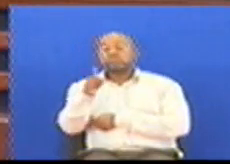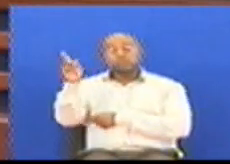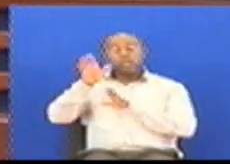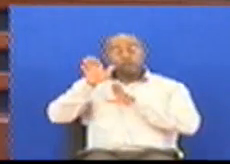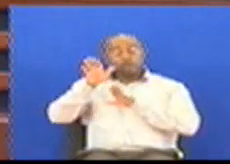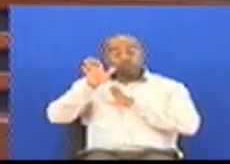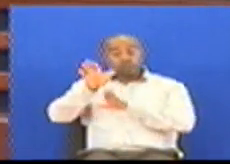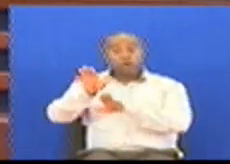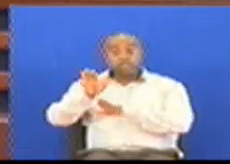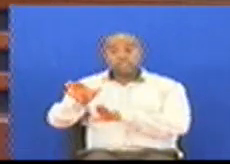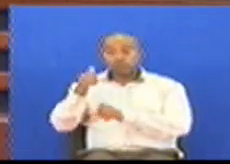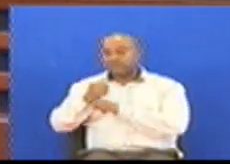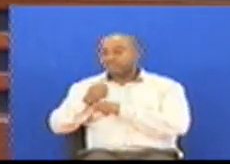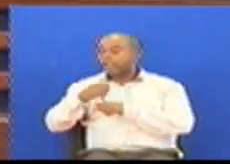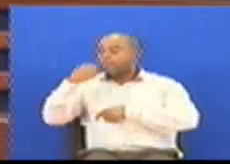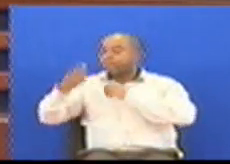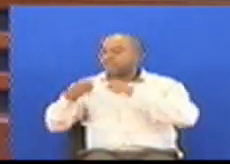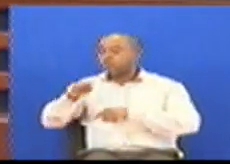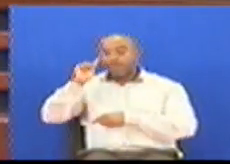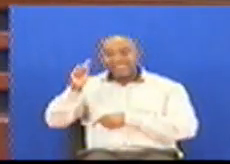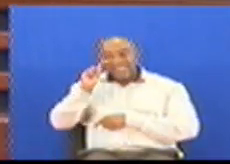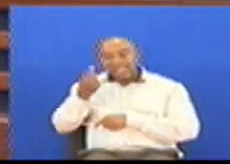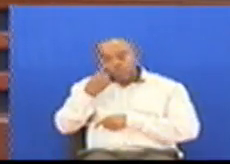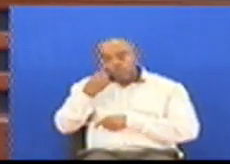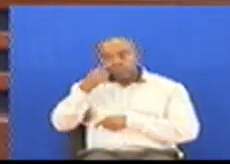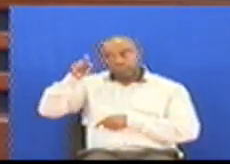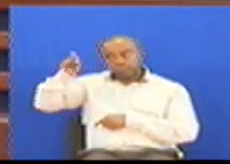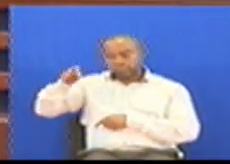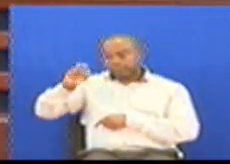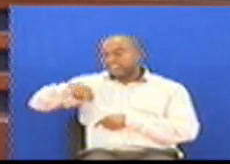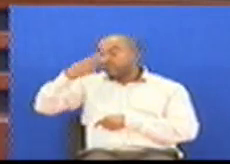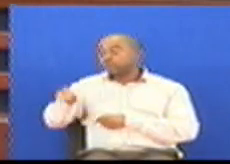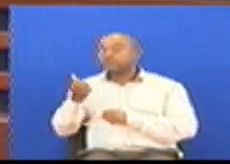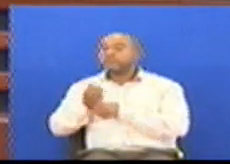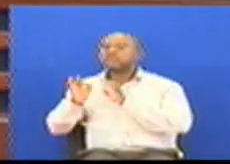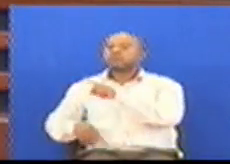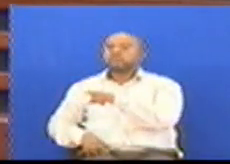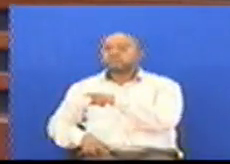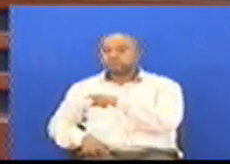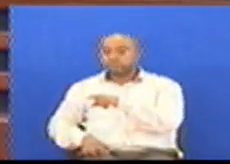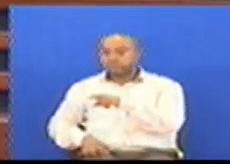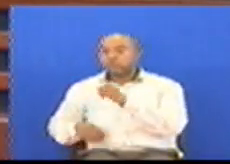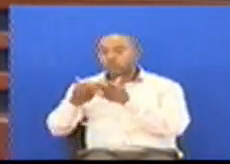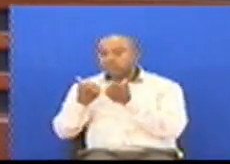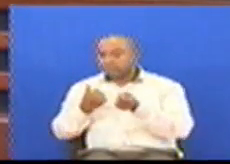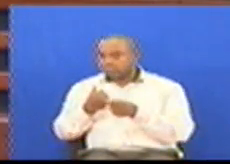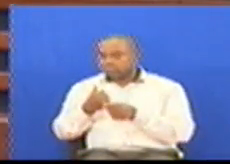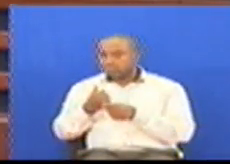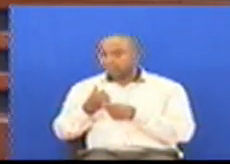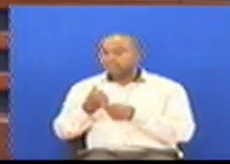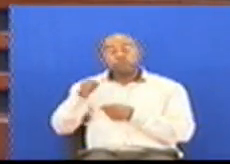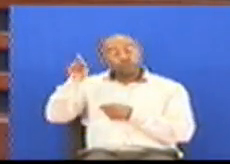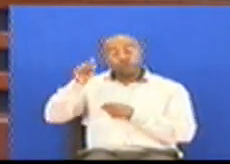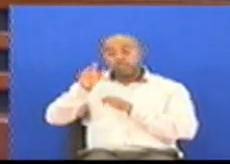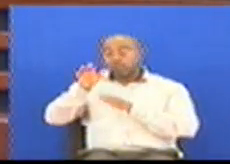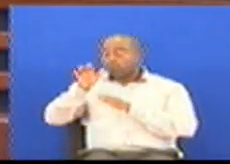ya mwaka mmoja mpaka sasa hivi kwanza inaonekana imeshindwa kufanya kazi vizuri kwa sababu moja kubwa kwamba bei ambayo iliwekwa